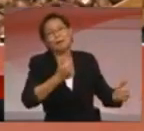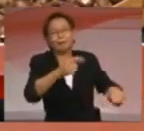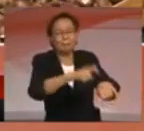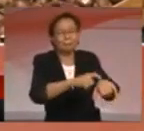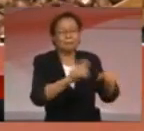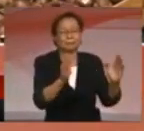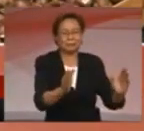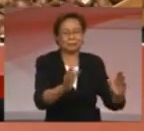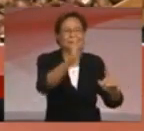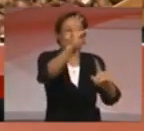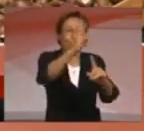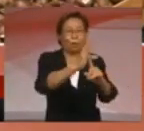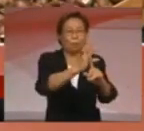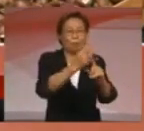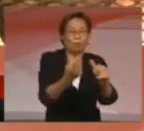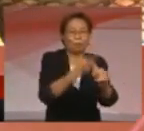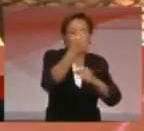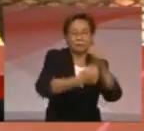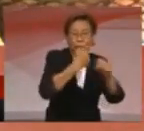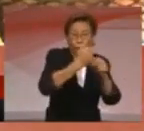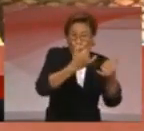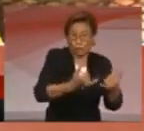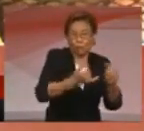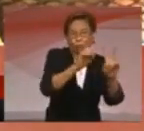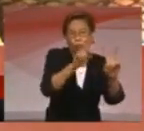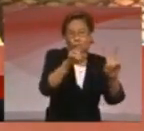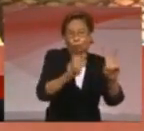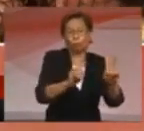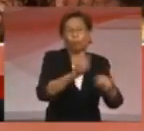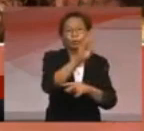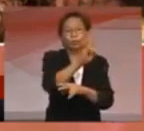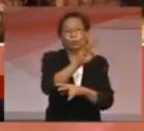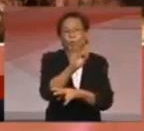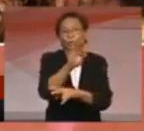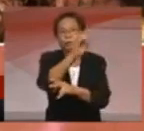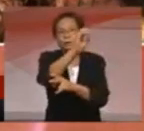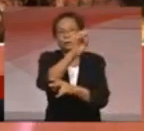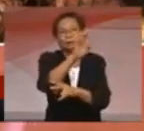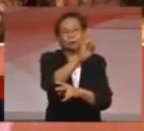tempoh 6 bulan pertama tahun ini, sebanyak